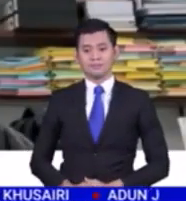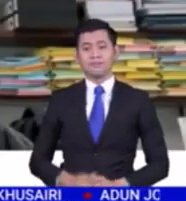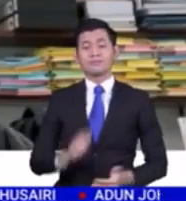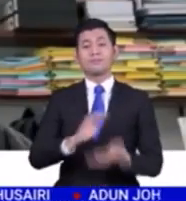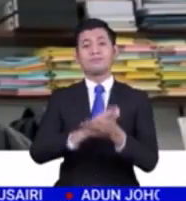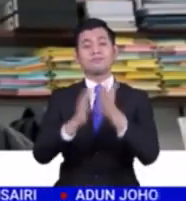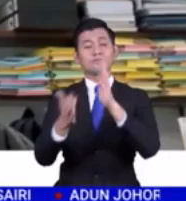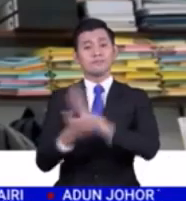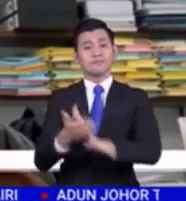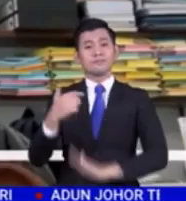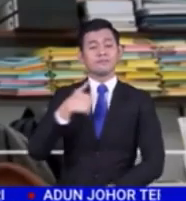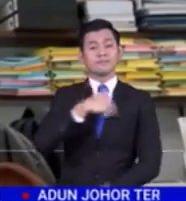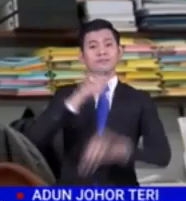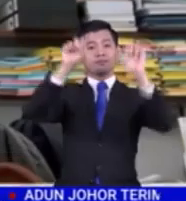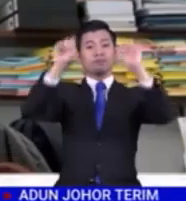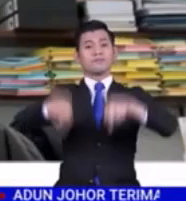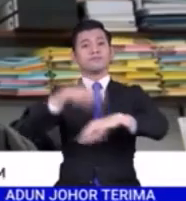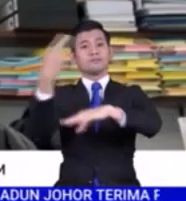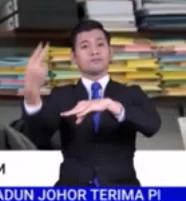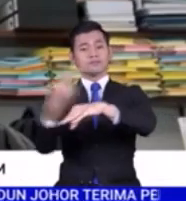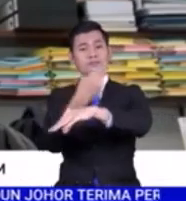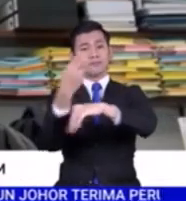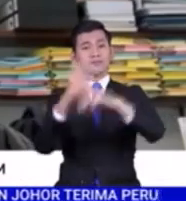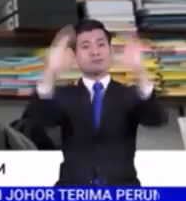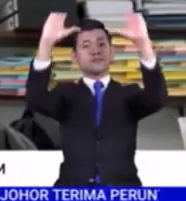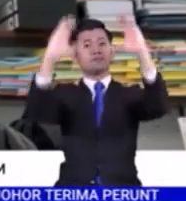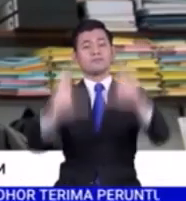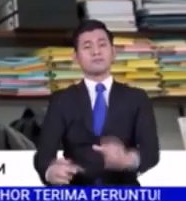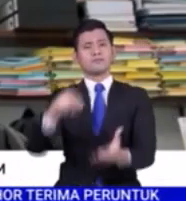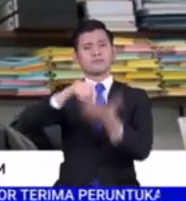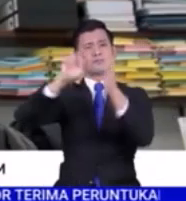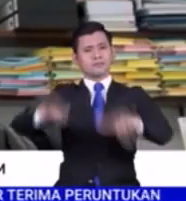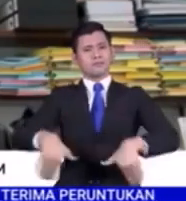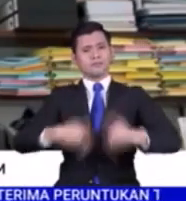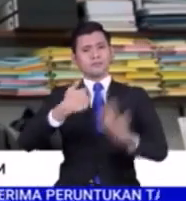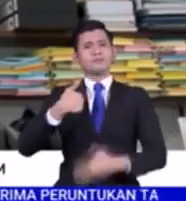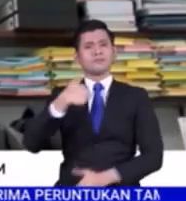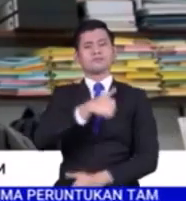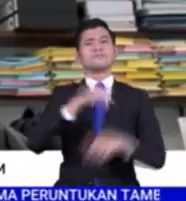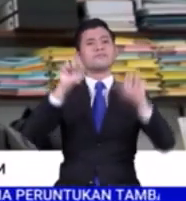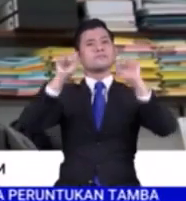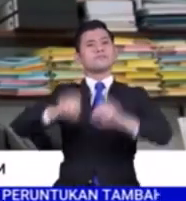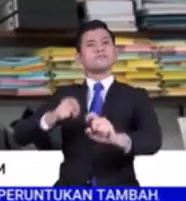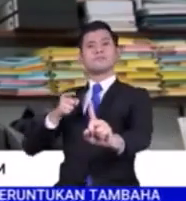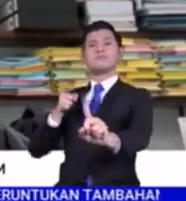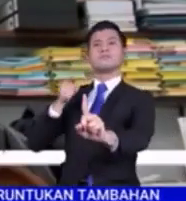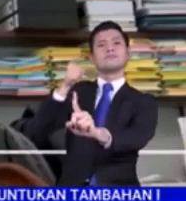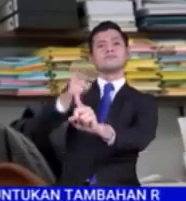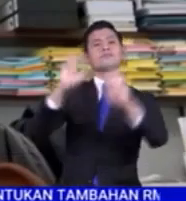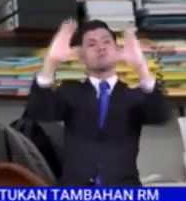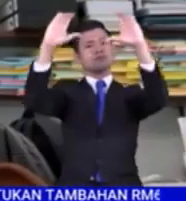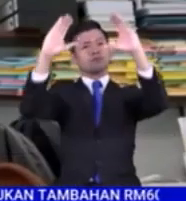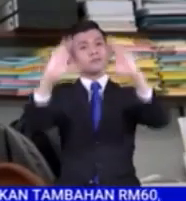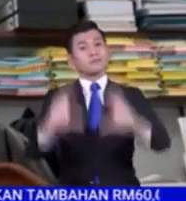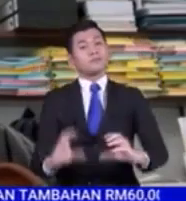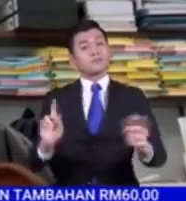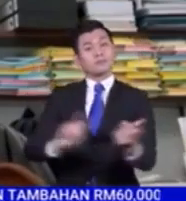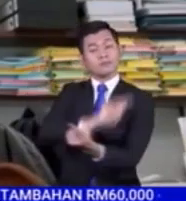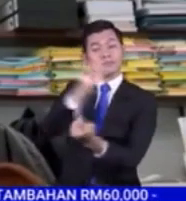Jadi kita boleh menggunakan platform RCEP ini bagaimana kita boleh memfokus dengan secara lebih